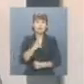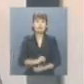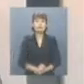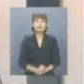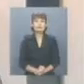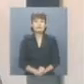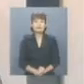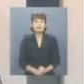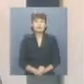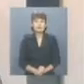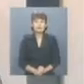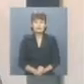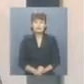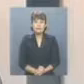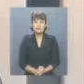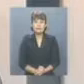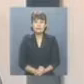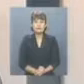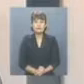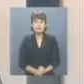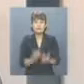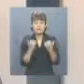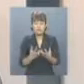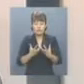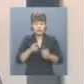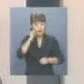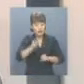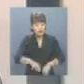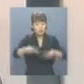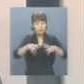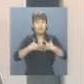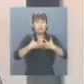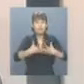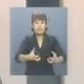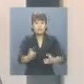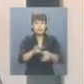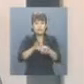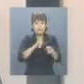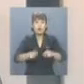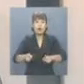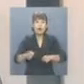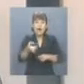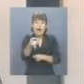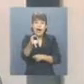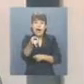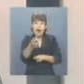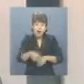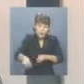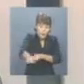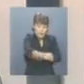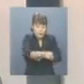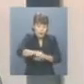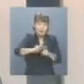หลังจากที่โรงสีหลายแห่งนั้นมีความเสียหายจากน้ำท่วมค่ะล่าสุดนั้นสมาคมโรงสีข้าวเตรียมเสนอให้กระทรวงพาณิชย์ในวันนี้มีการ